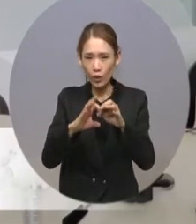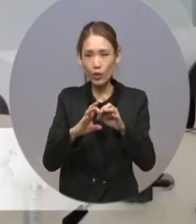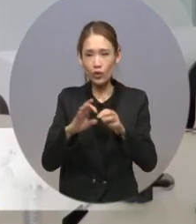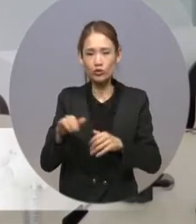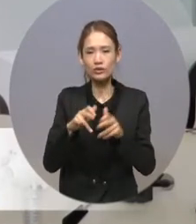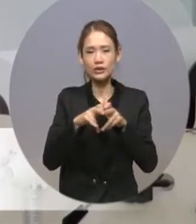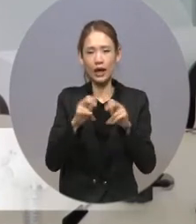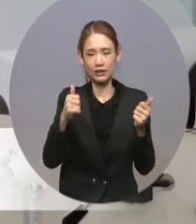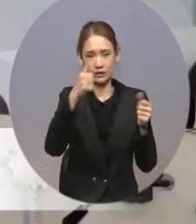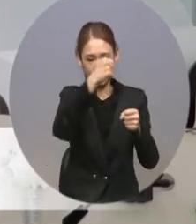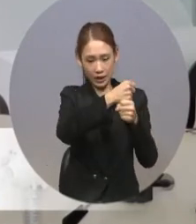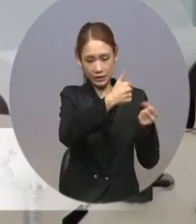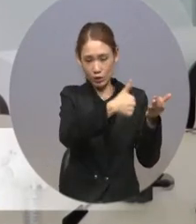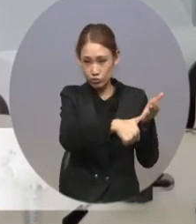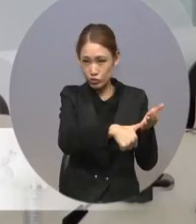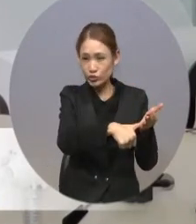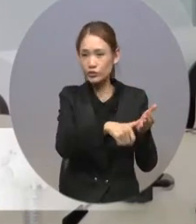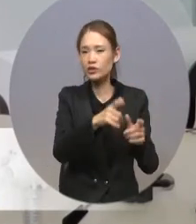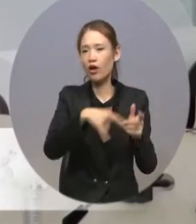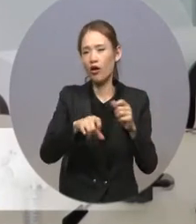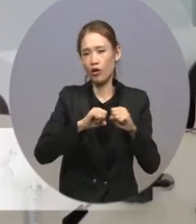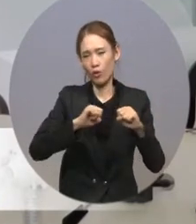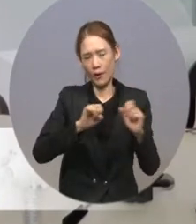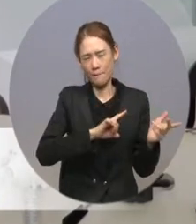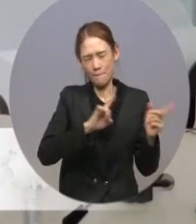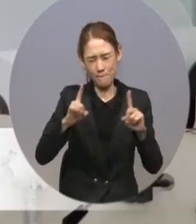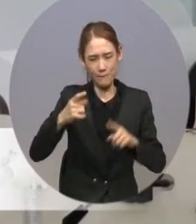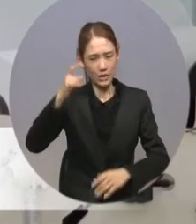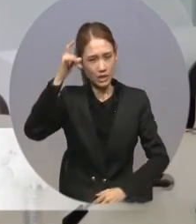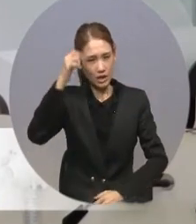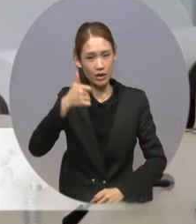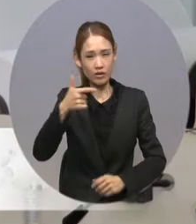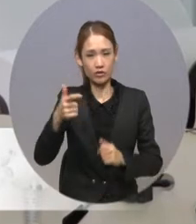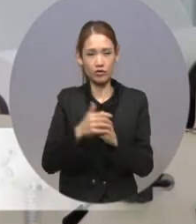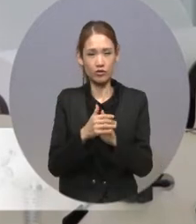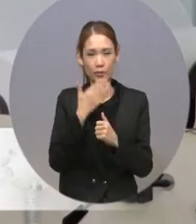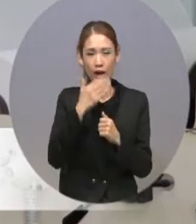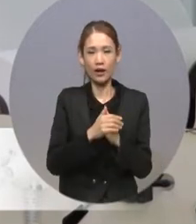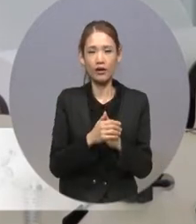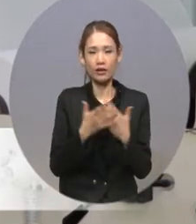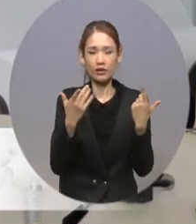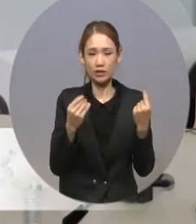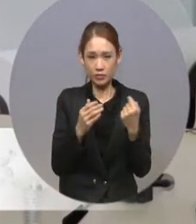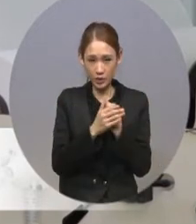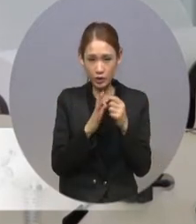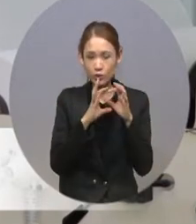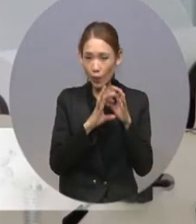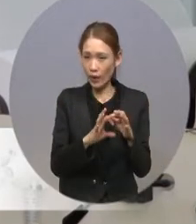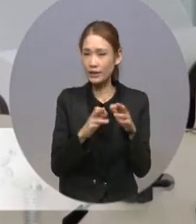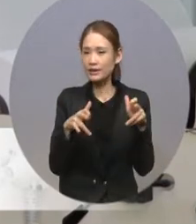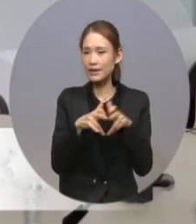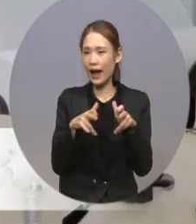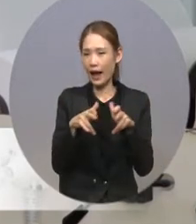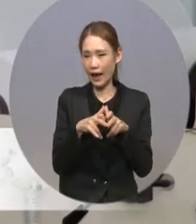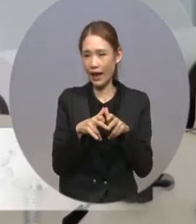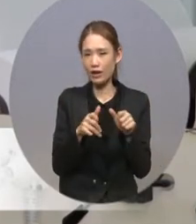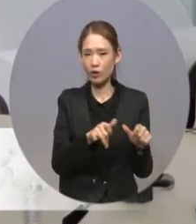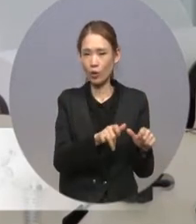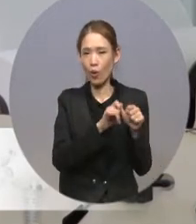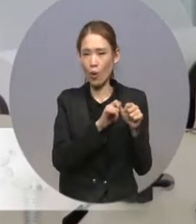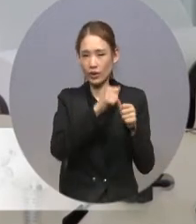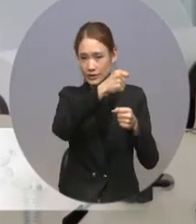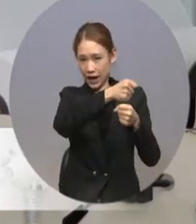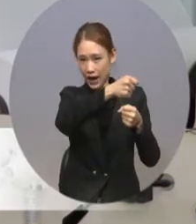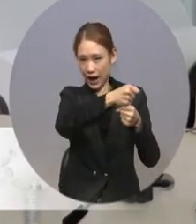장애인 생산품이 보다 더 활성화될 수 있음에도 될 수 있고 또 그럼으로써 장애인 고용